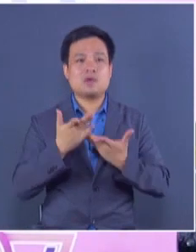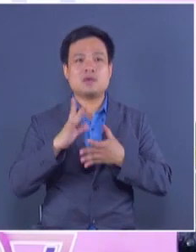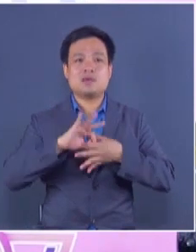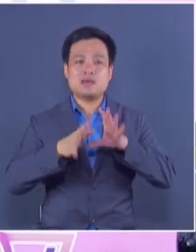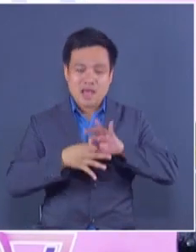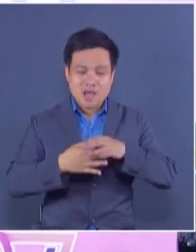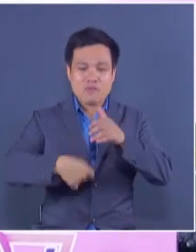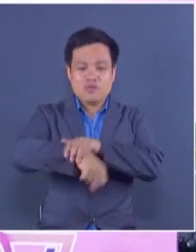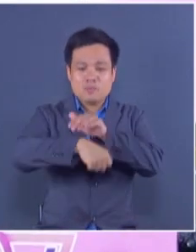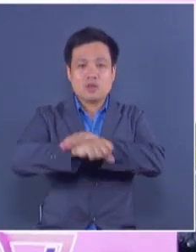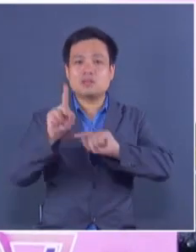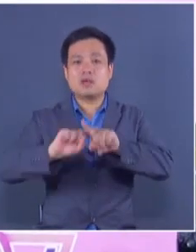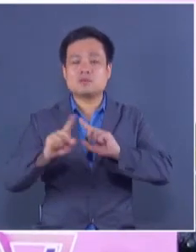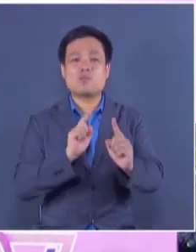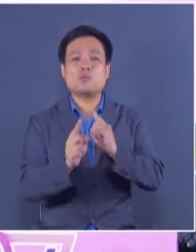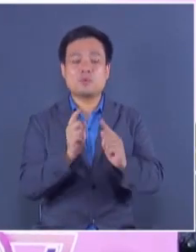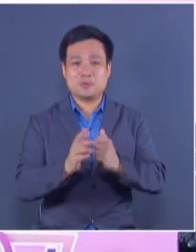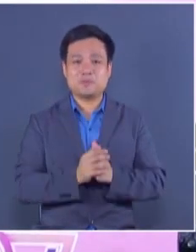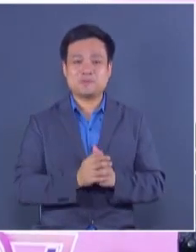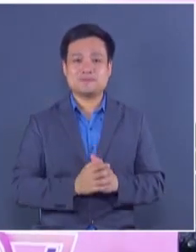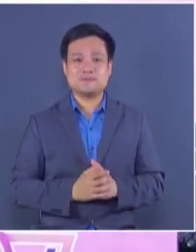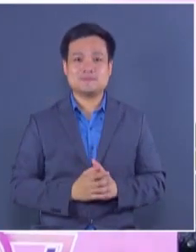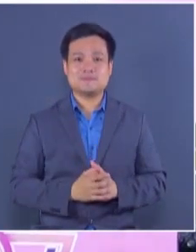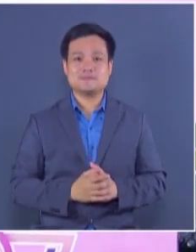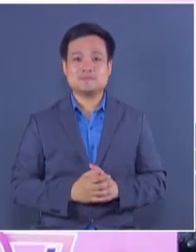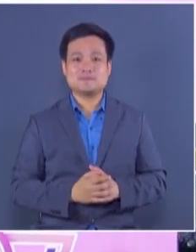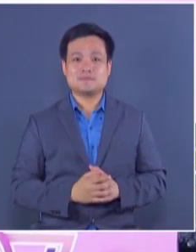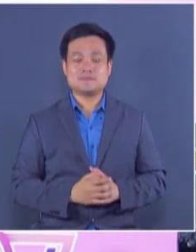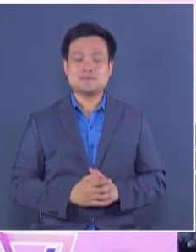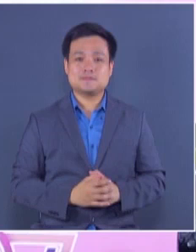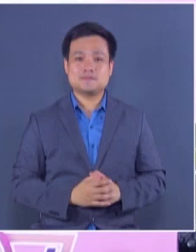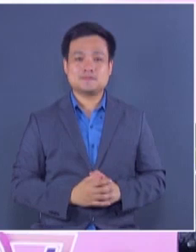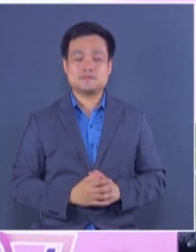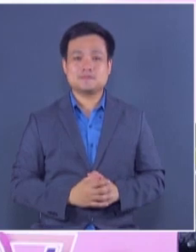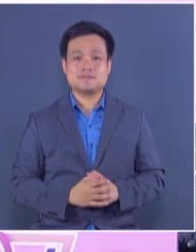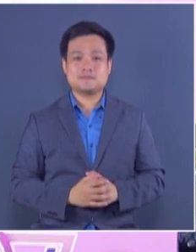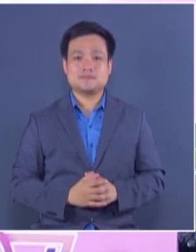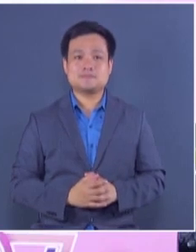คุยเรื่องฟุตบอลอะไรพวกนี้ครับผมแล้วก็คุยเรื่องงานบ้าง เป็นตีคนใหม่พี่แจ็ค